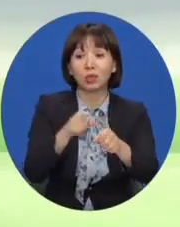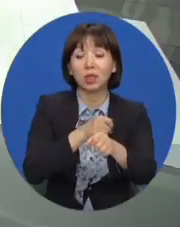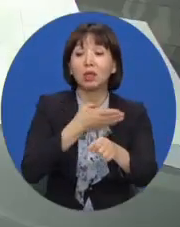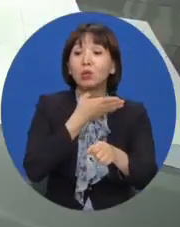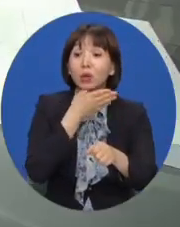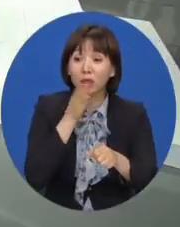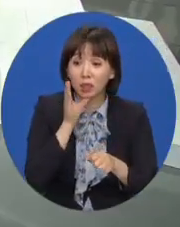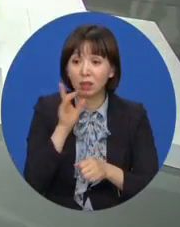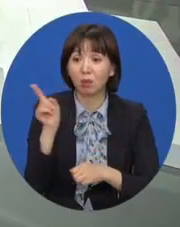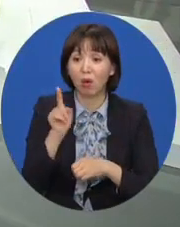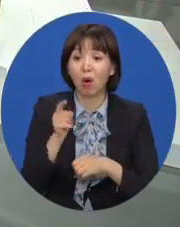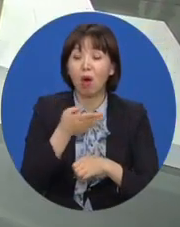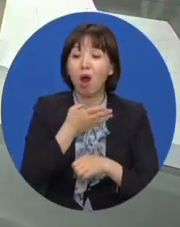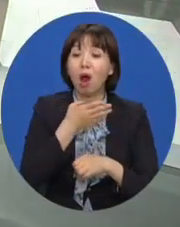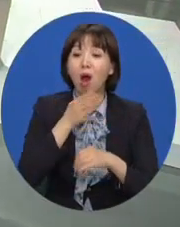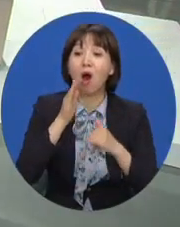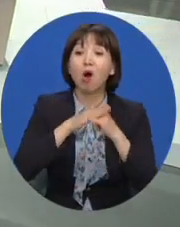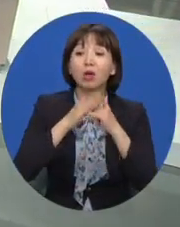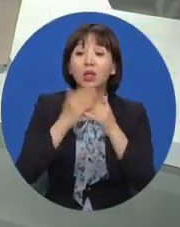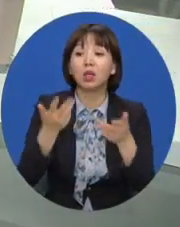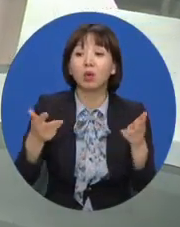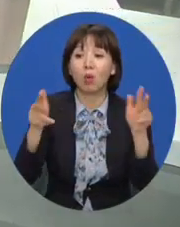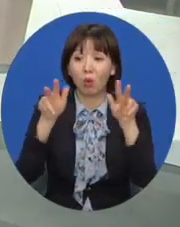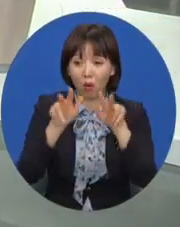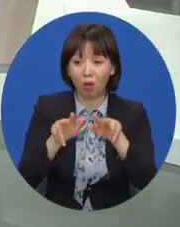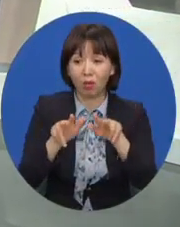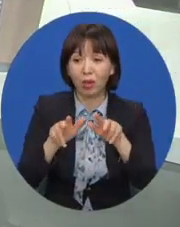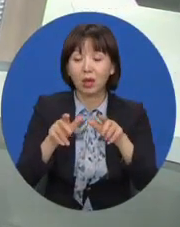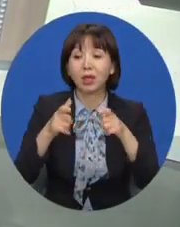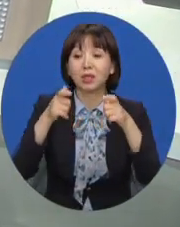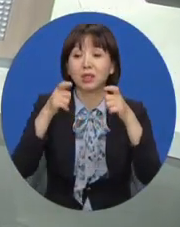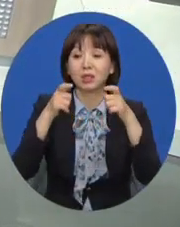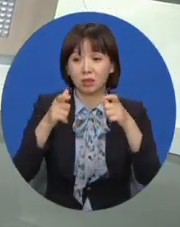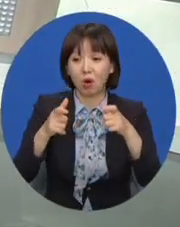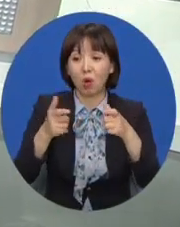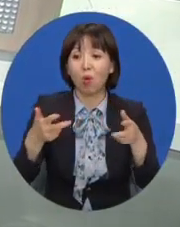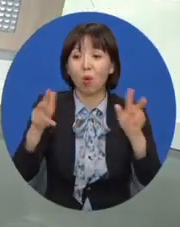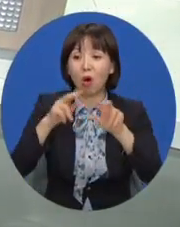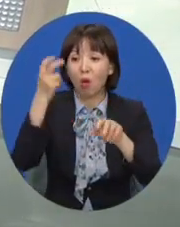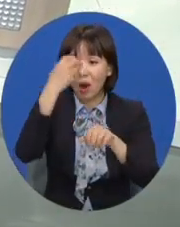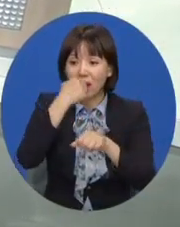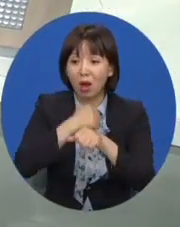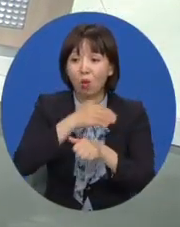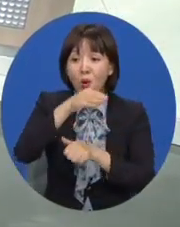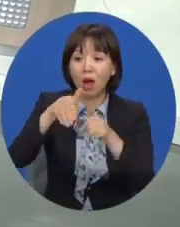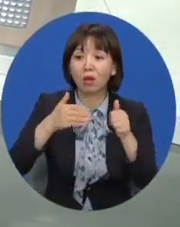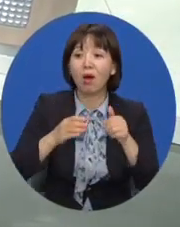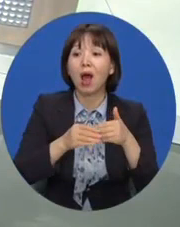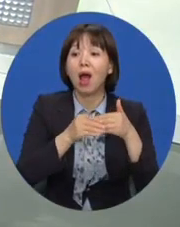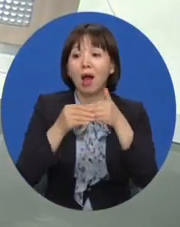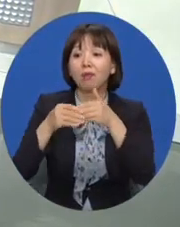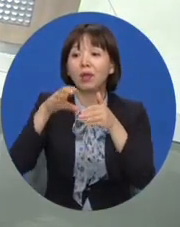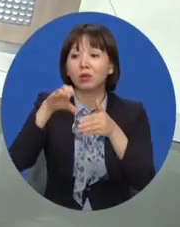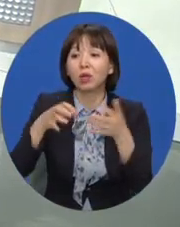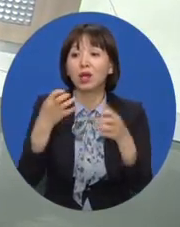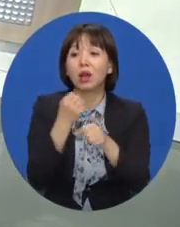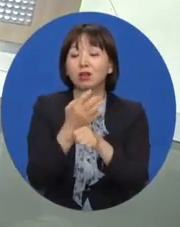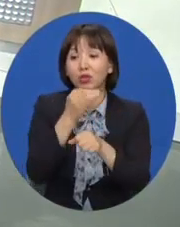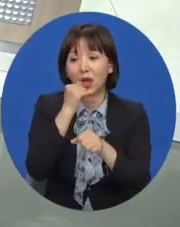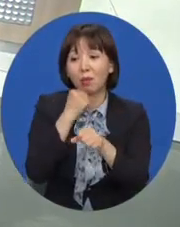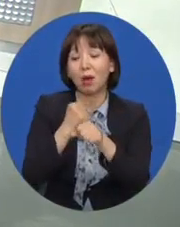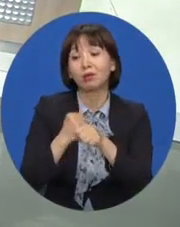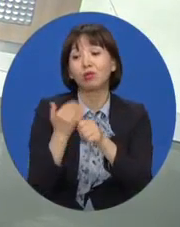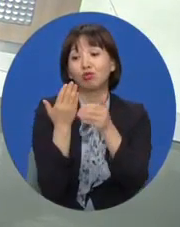어떤 그 어린이 공원 또 지역 공원에 관리도 하고 또 환경 안내소에 일할 수 있는 이런 제공도 하고 이래서 이제